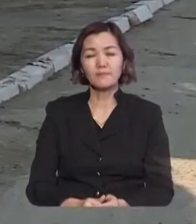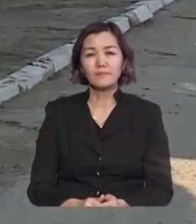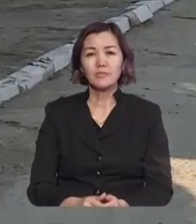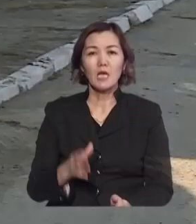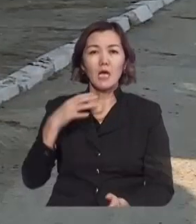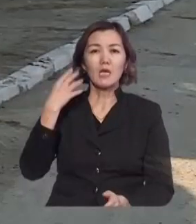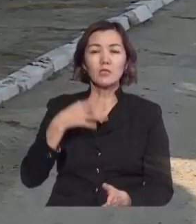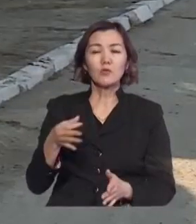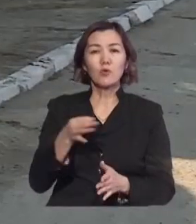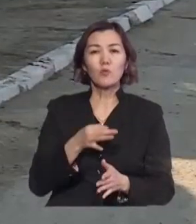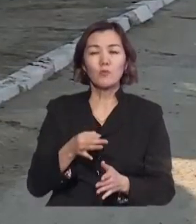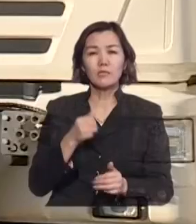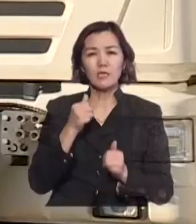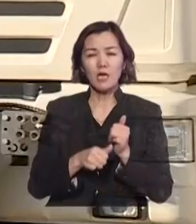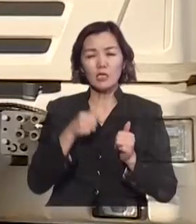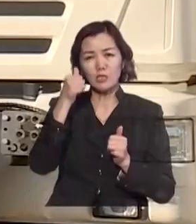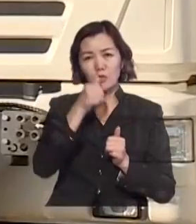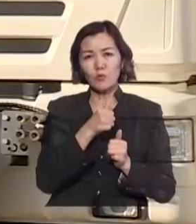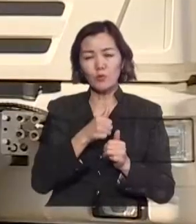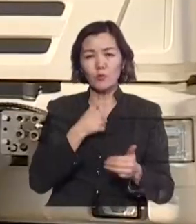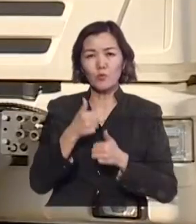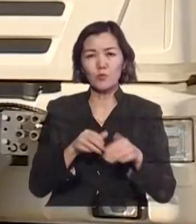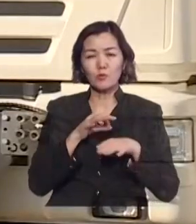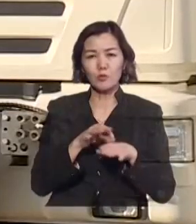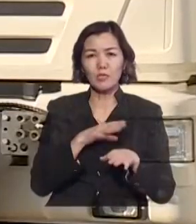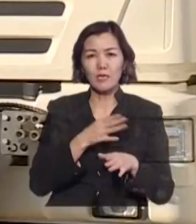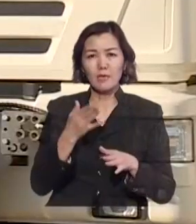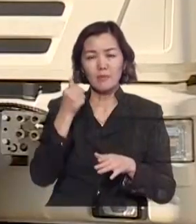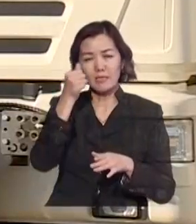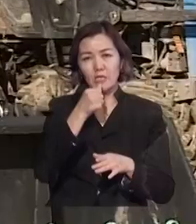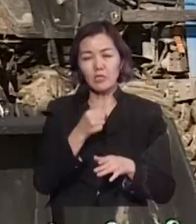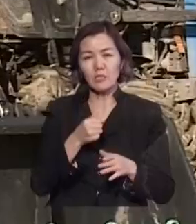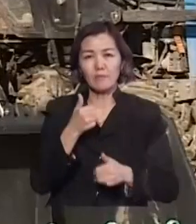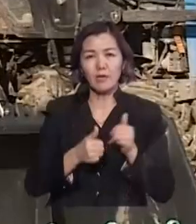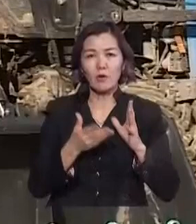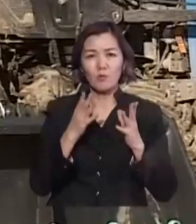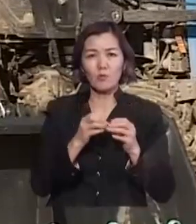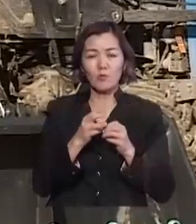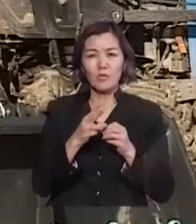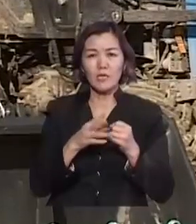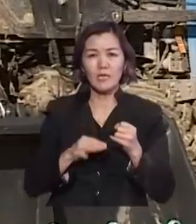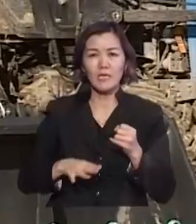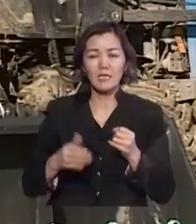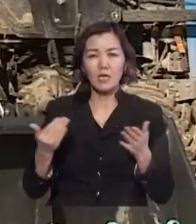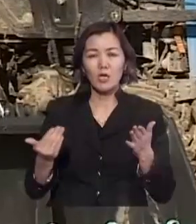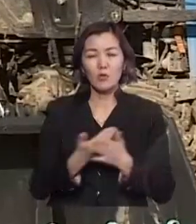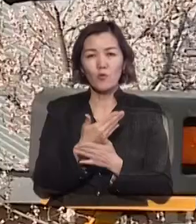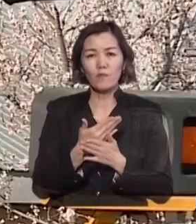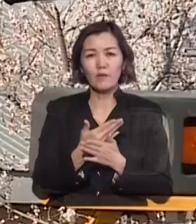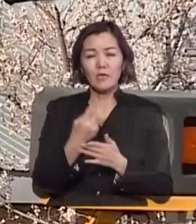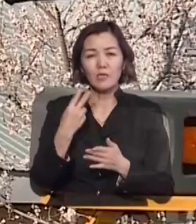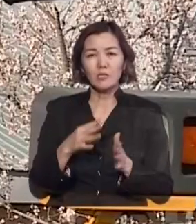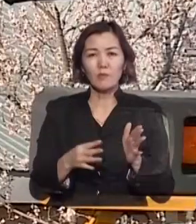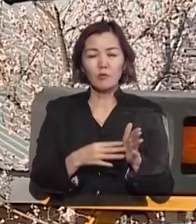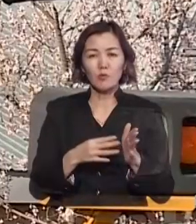Қызылорда облысында жыл сайын үлгілі елді мекен конкурсы өткізіп келеді. Былтыр байқау қорытындысымен 12 елді мекенге заманауи үлгідегі